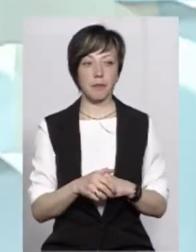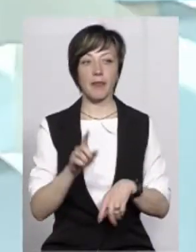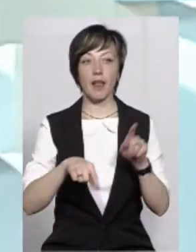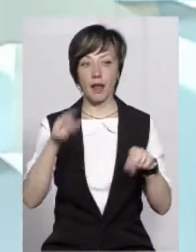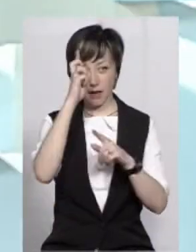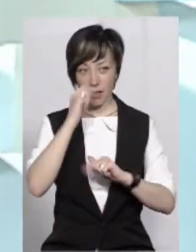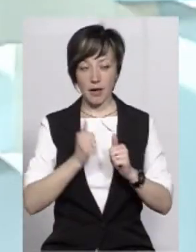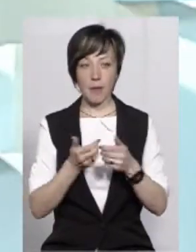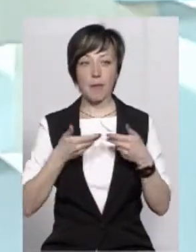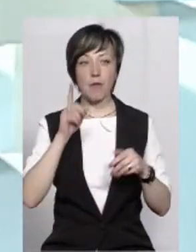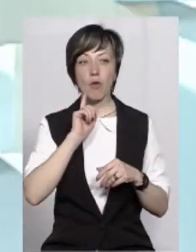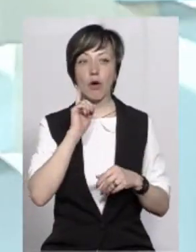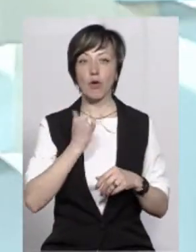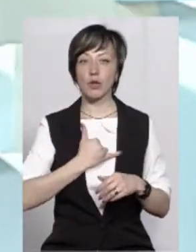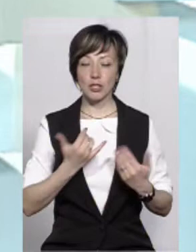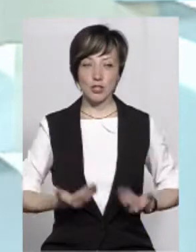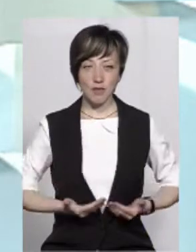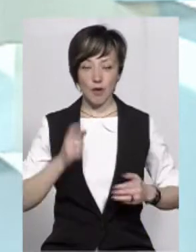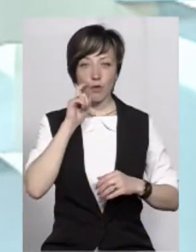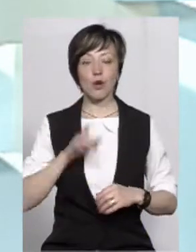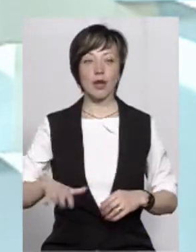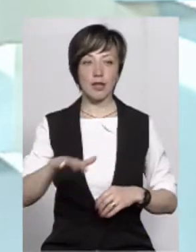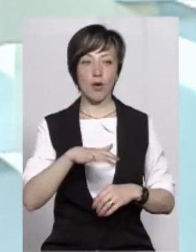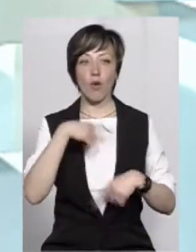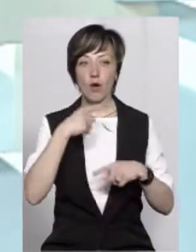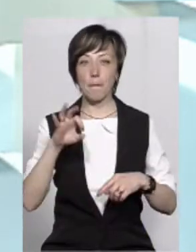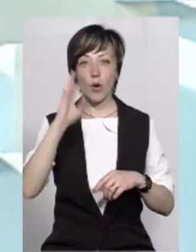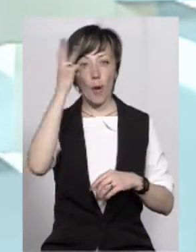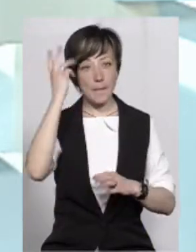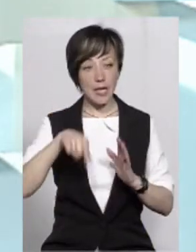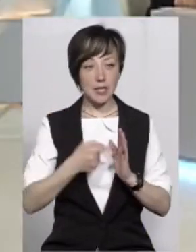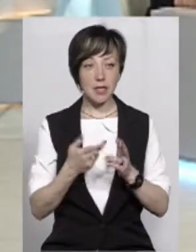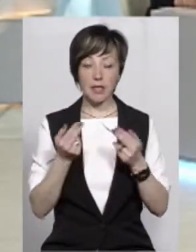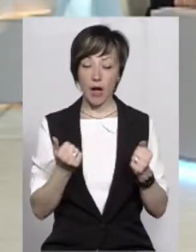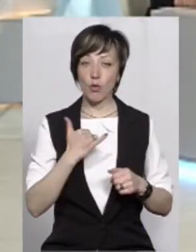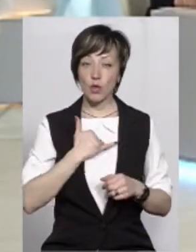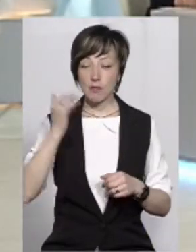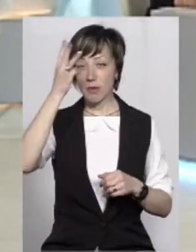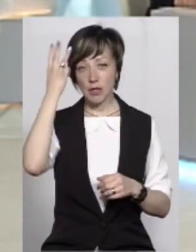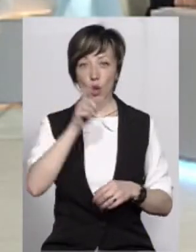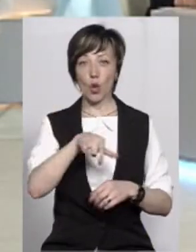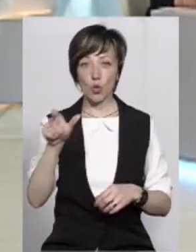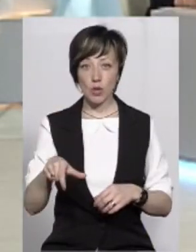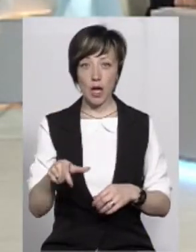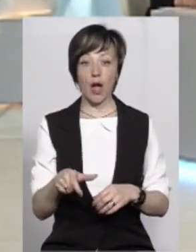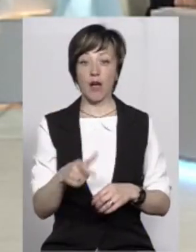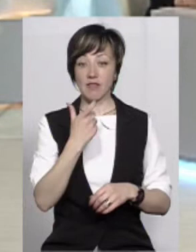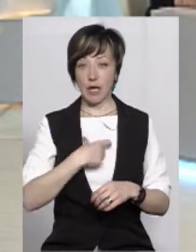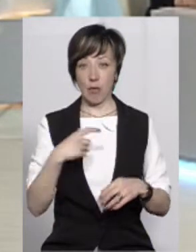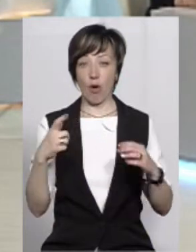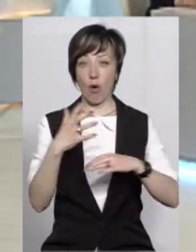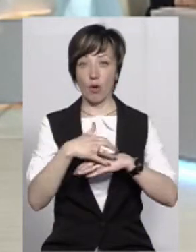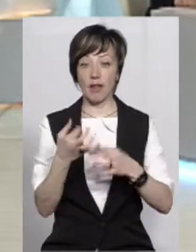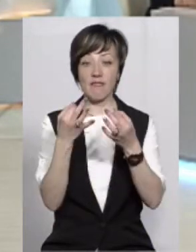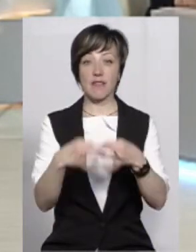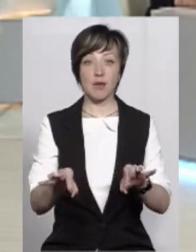деяких країнах. Ми поки ще живемо нас, на Україні, і говоримо про Хмельницький. Да. А в нас в Хмельницькому люди завели кота, випустили його